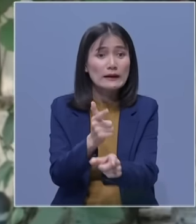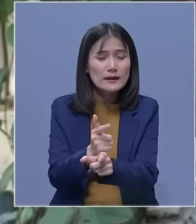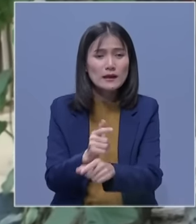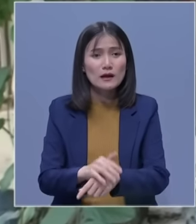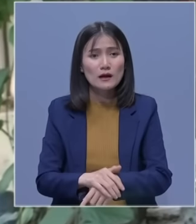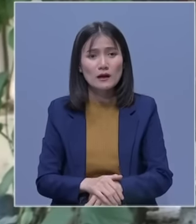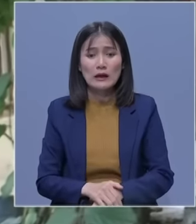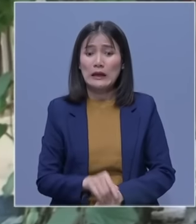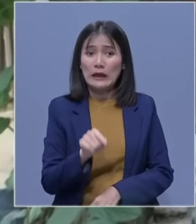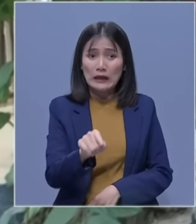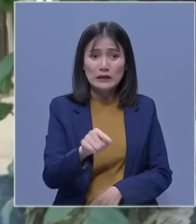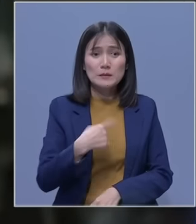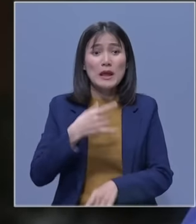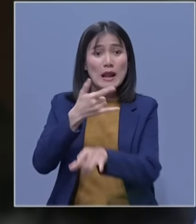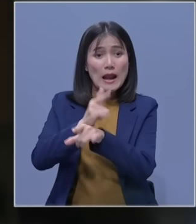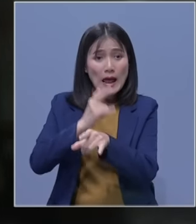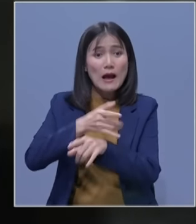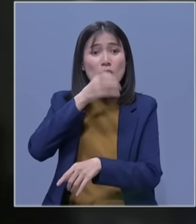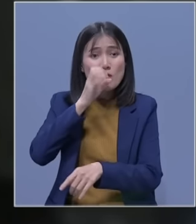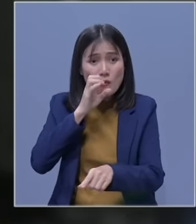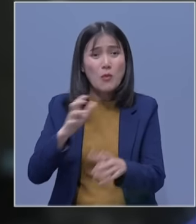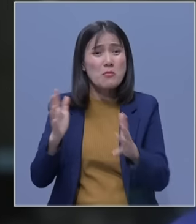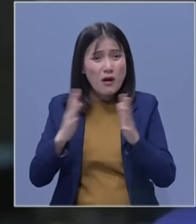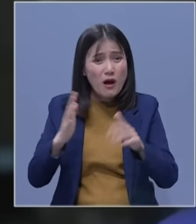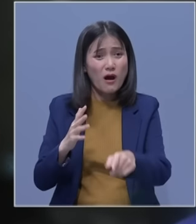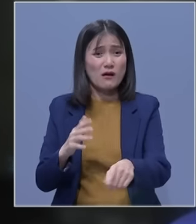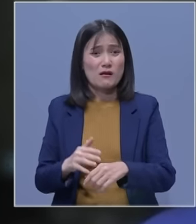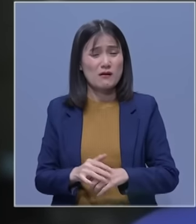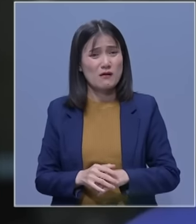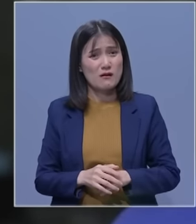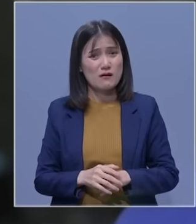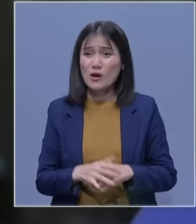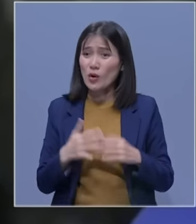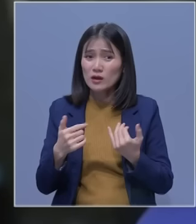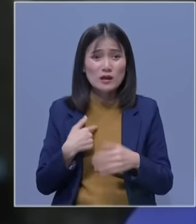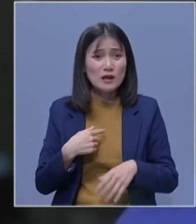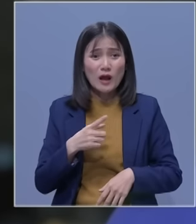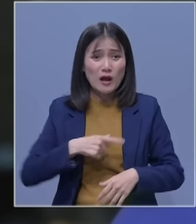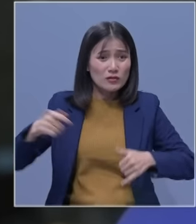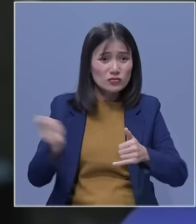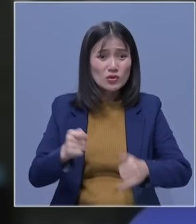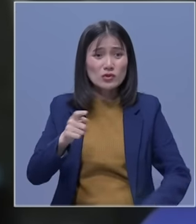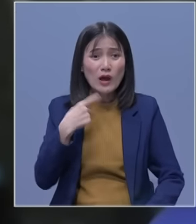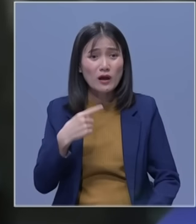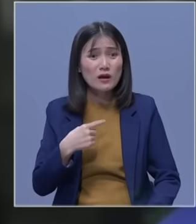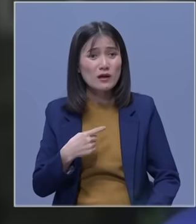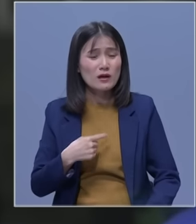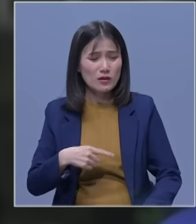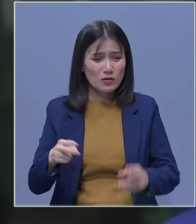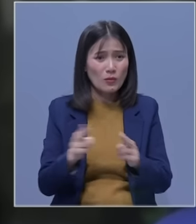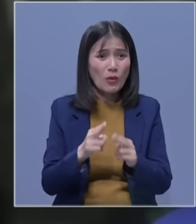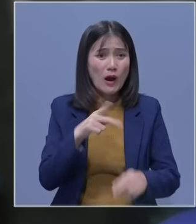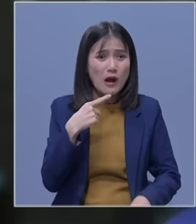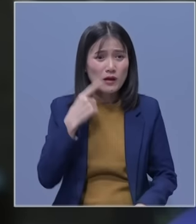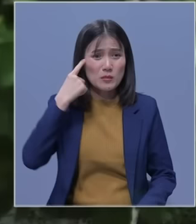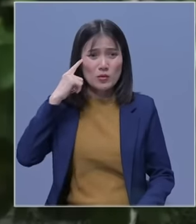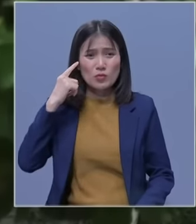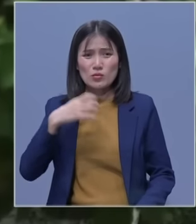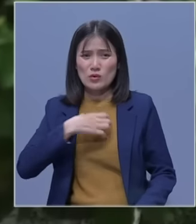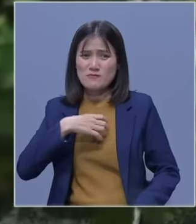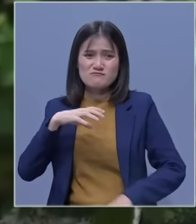รงนั้นมีคนที่ดื่มเหล้ามีคนขี้เหล้าเยอะไม่รู้เลยว่าใครเป็นคนทำร้ายหลานแต่ตอนนี้อยากจะให้จับตัวมาดำเนินคดีให้